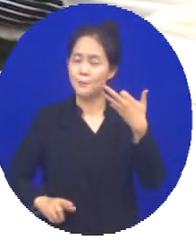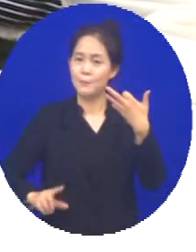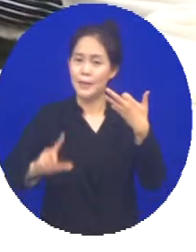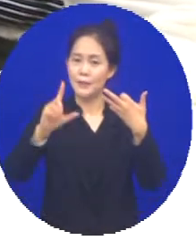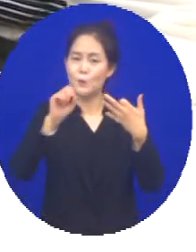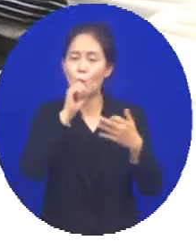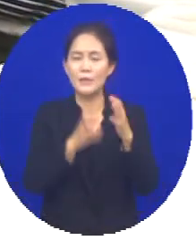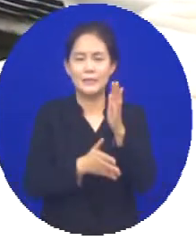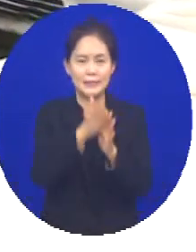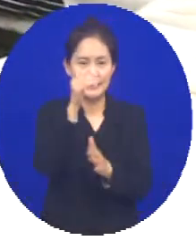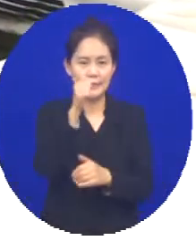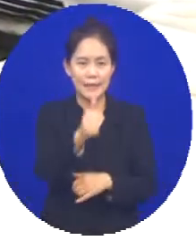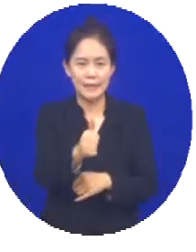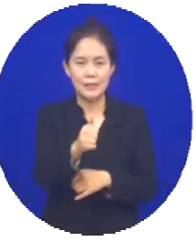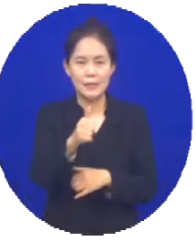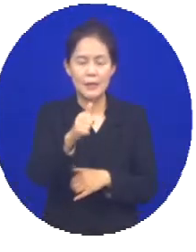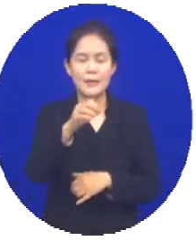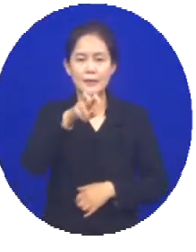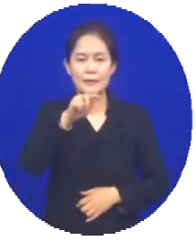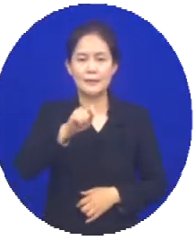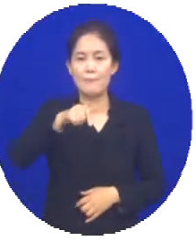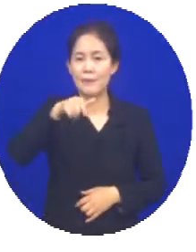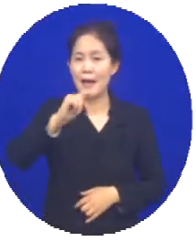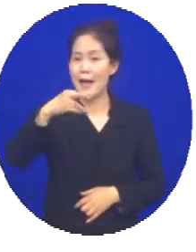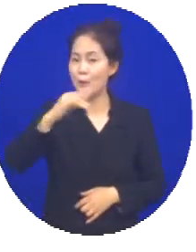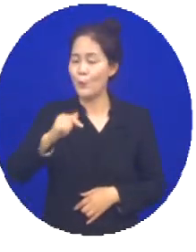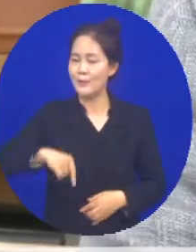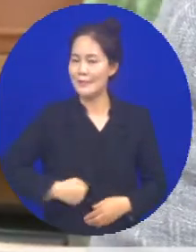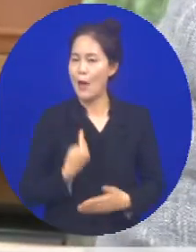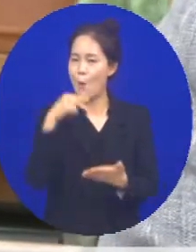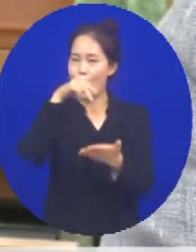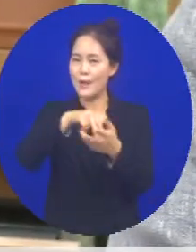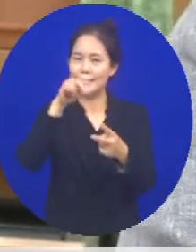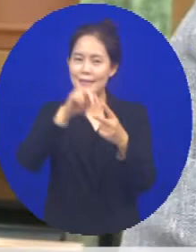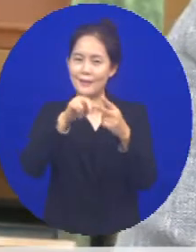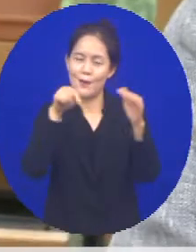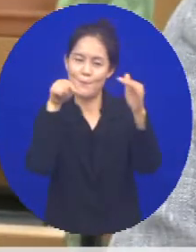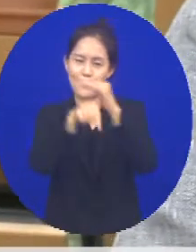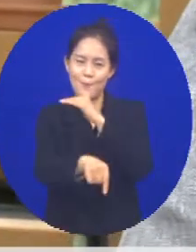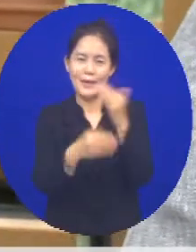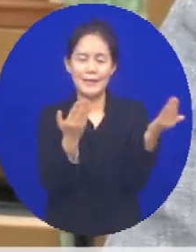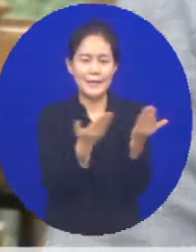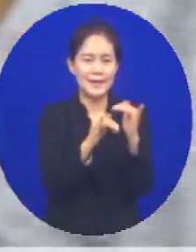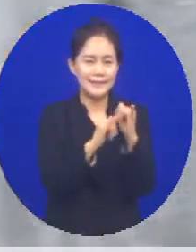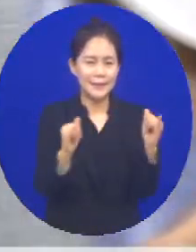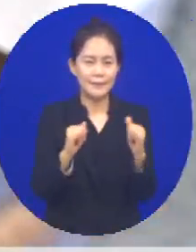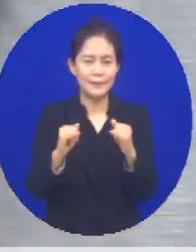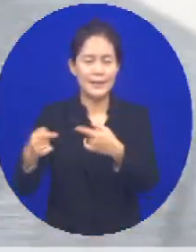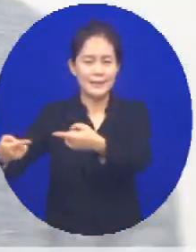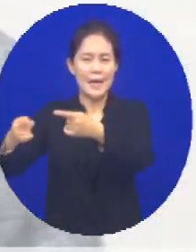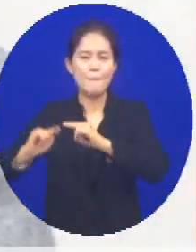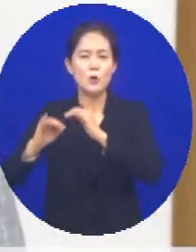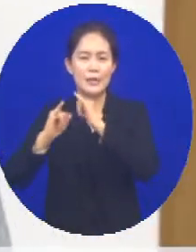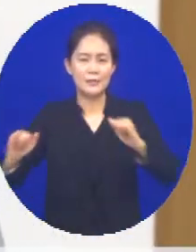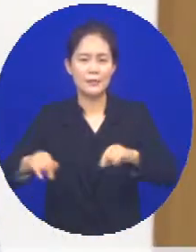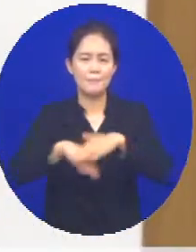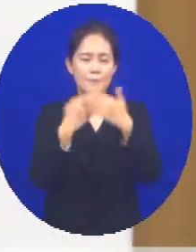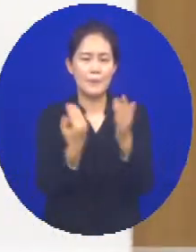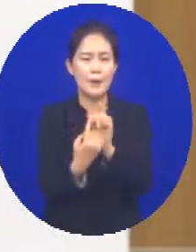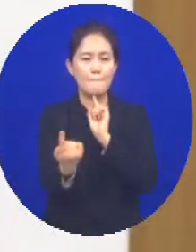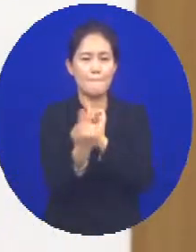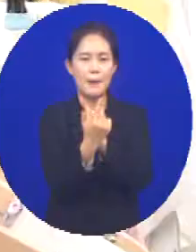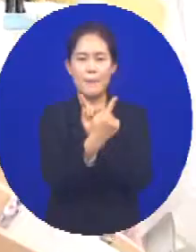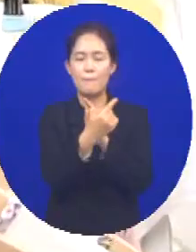18일 109기 시장은 차 인구 삼가동 에 있는 용인 지역 자활센터 를 방문해 종사자들과 자활 근로 참여자들이